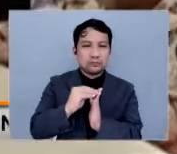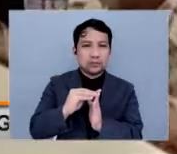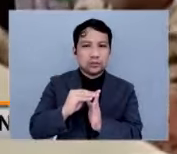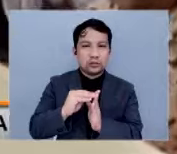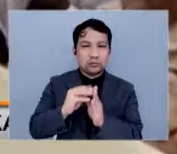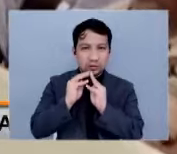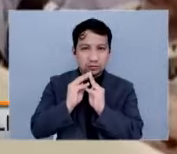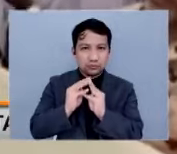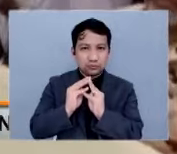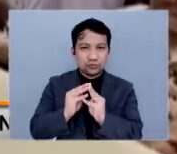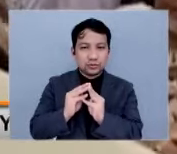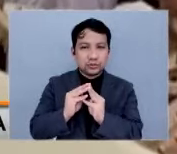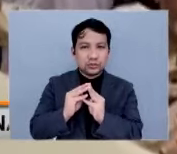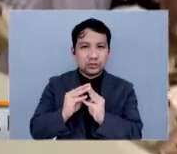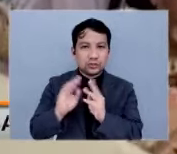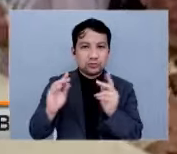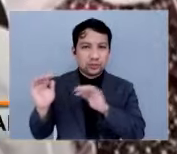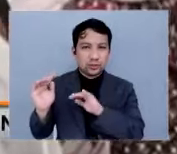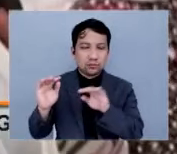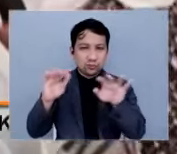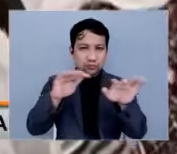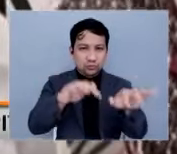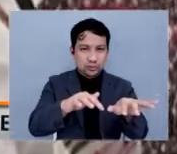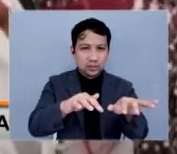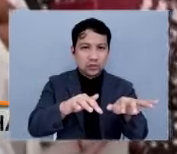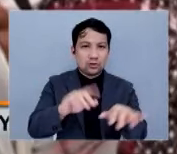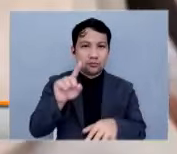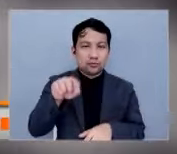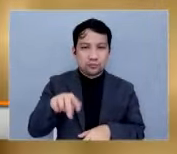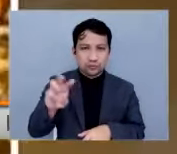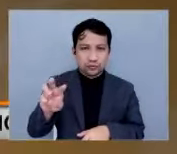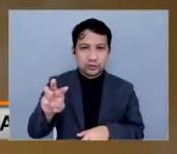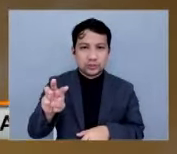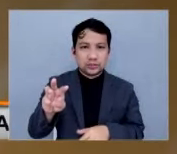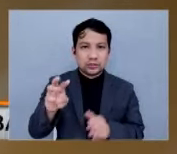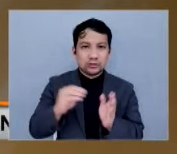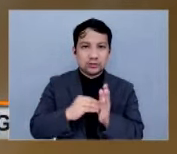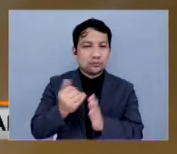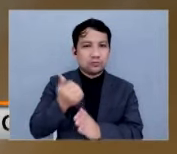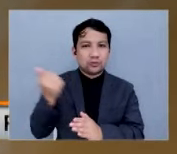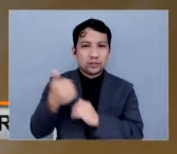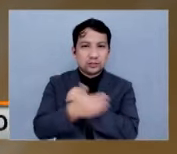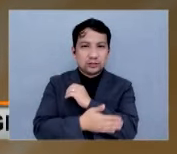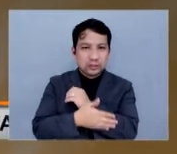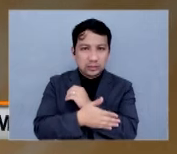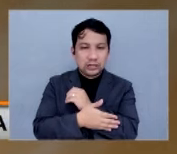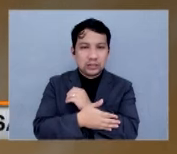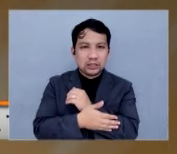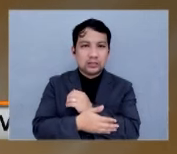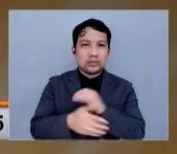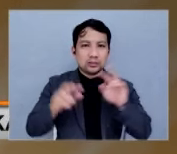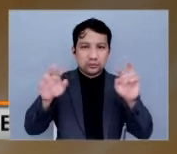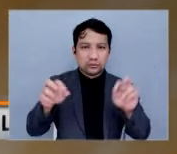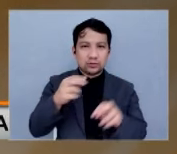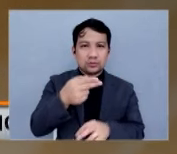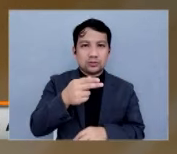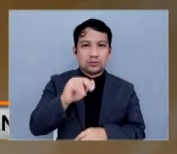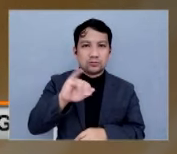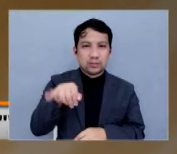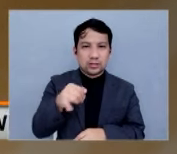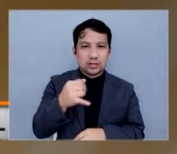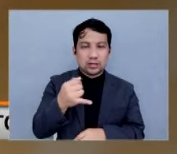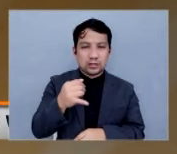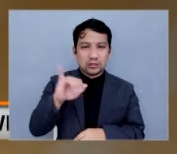taon. 1.6 million sa mga yan ay galing abroad. Ang Hajj ay isa sa 5 pillars ng relihiyong